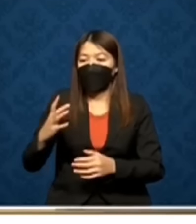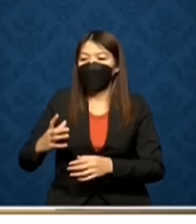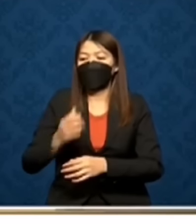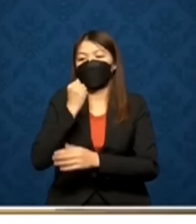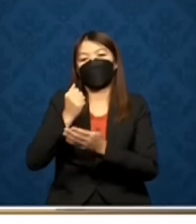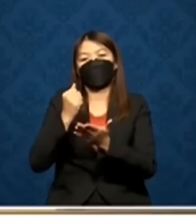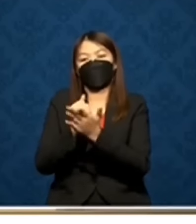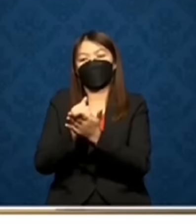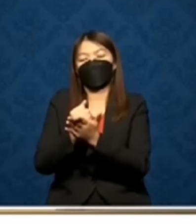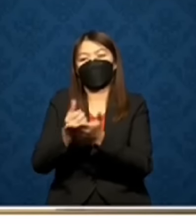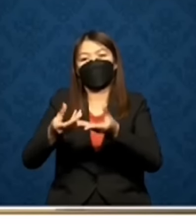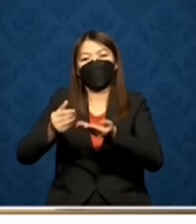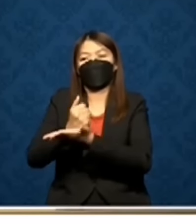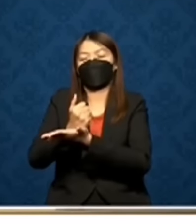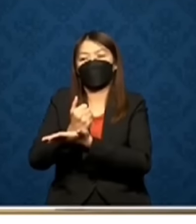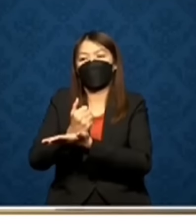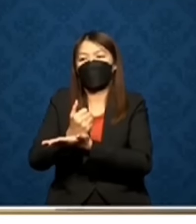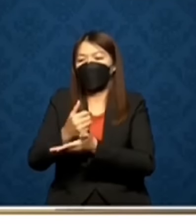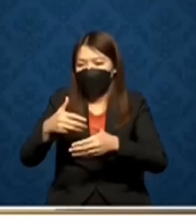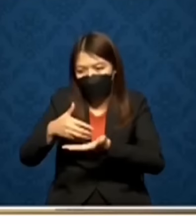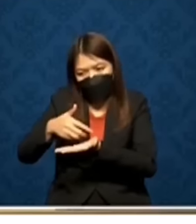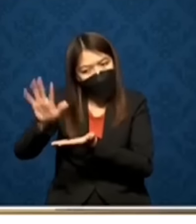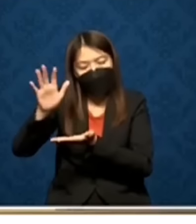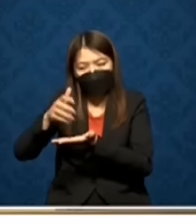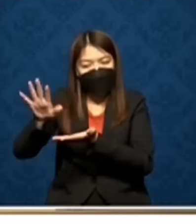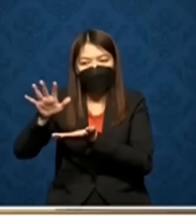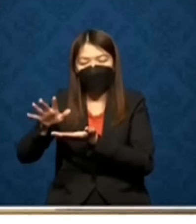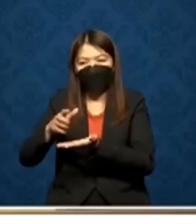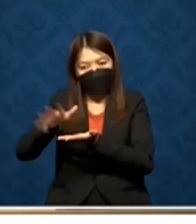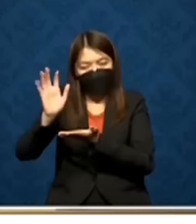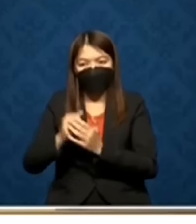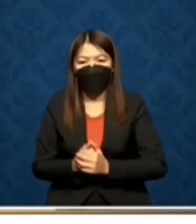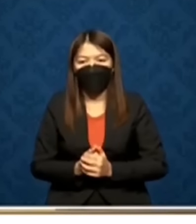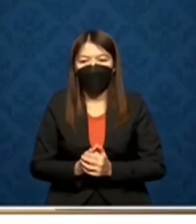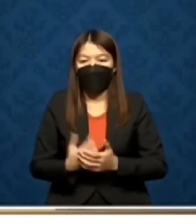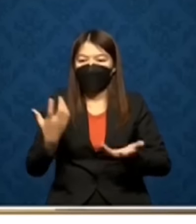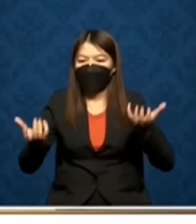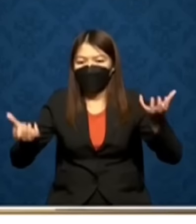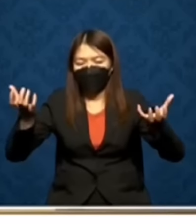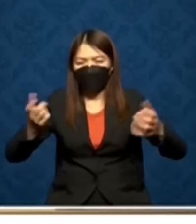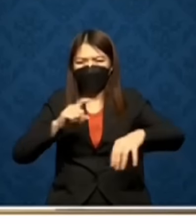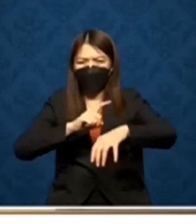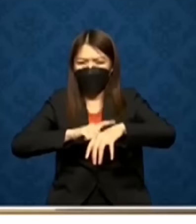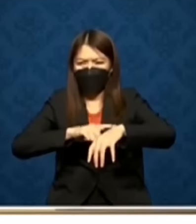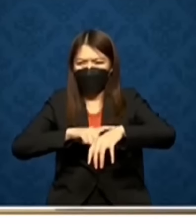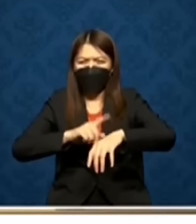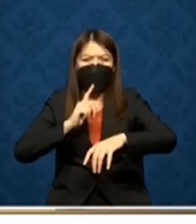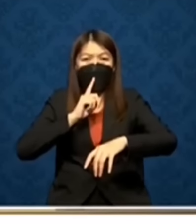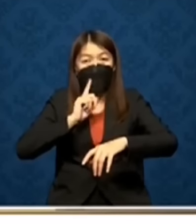าเพื่อให้เพิกถอนขับไล่เนี่ยศาลยุติธรรมก็ให้ความยุติธรรมถ้าท่านไปดูเวลาในการฟ้อง